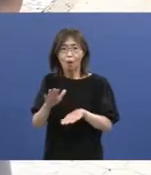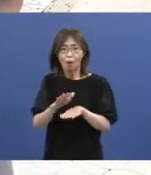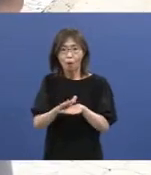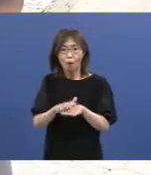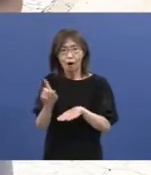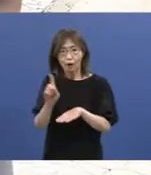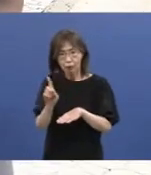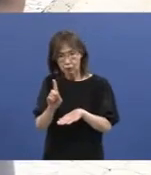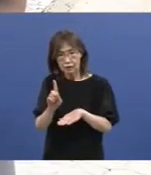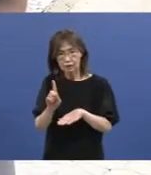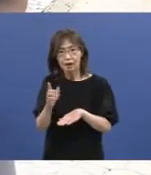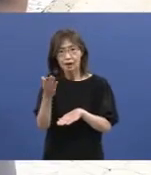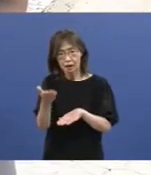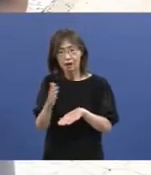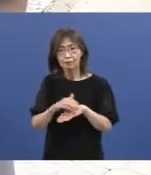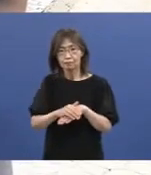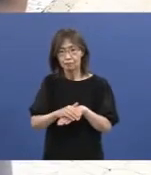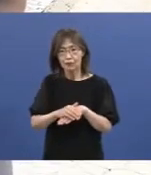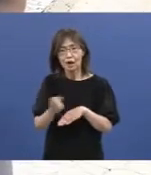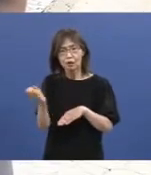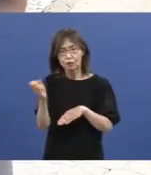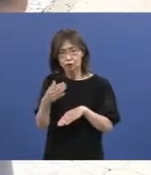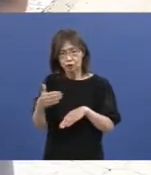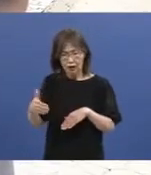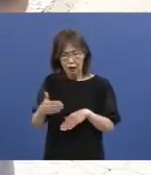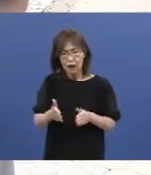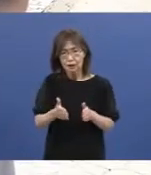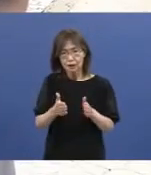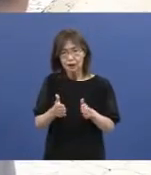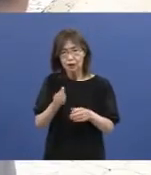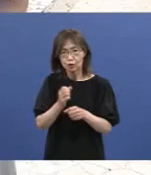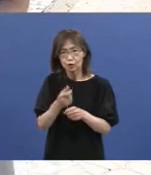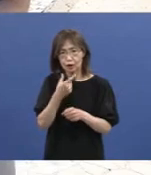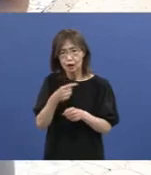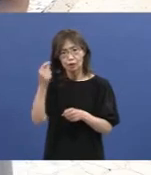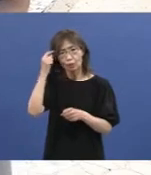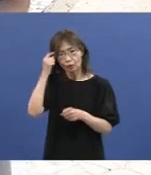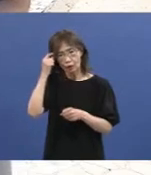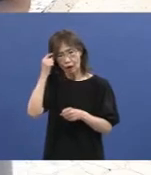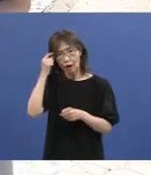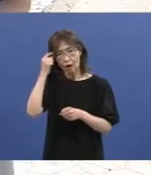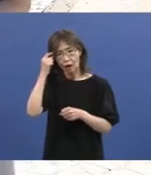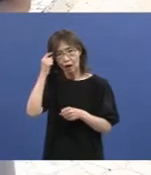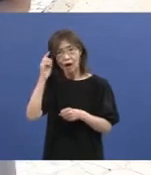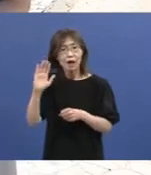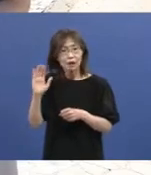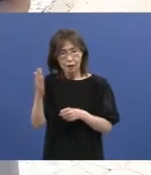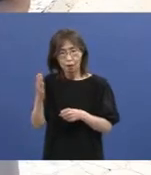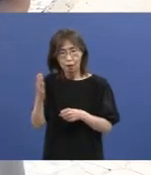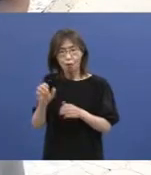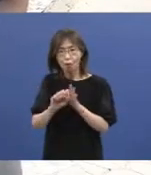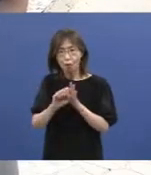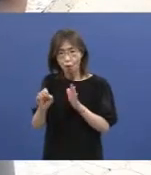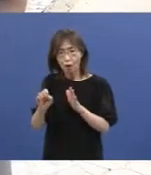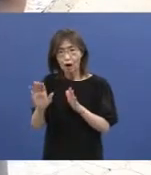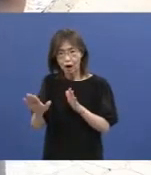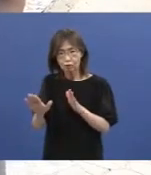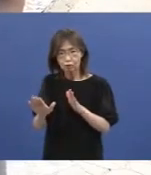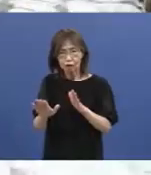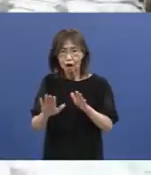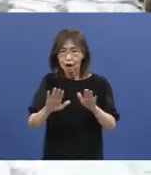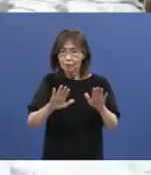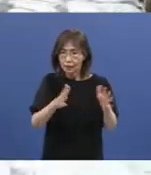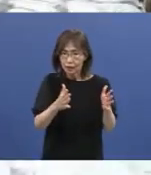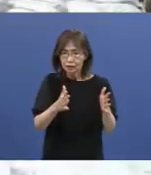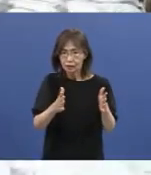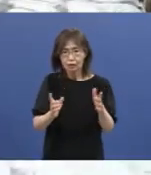もね、しっかりした魚道を作りたかったんですが、はい、まずは最初に 本当に効果があるのか、 はい、 土の